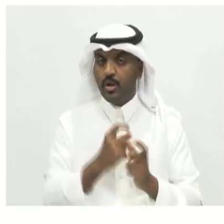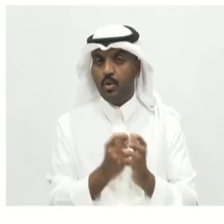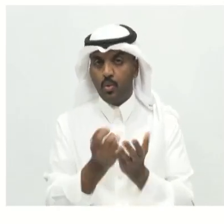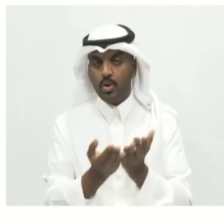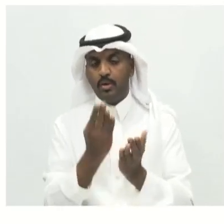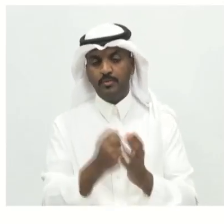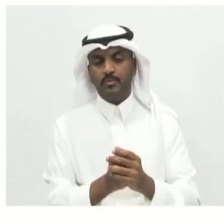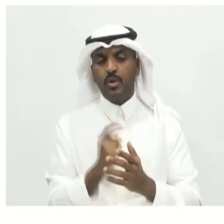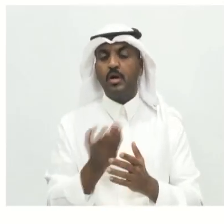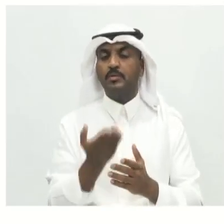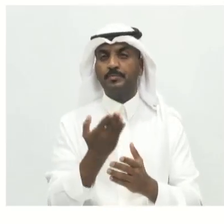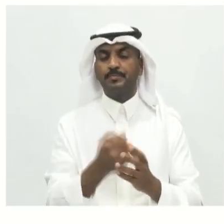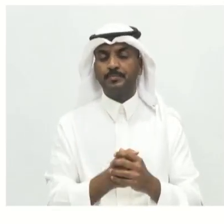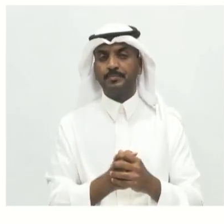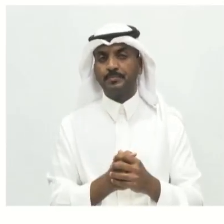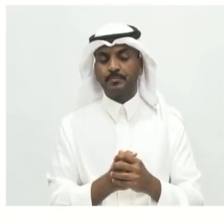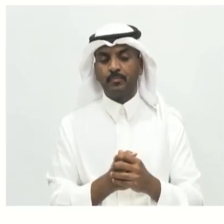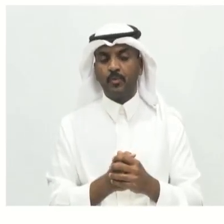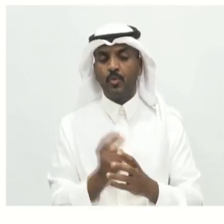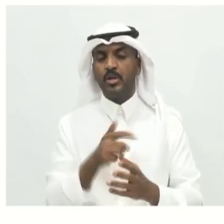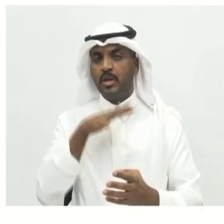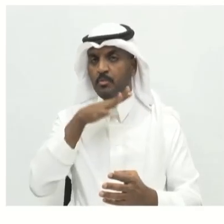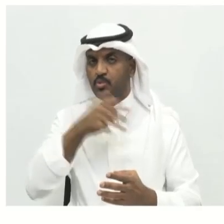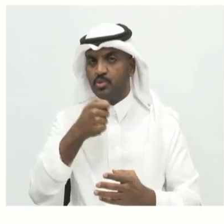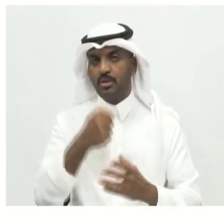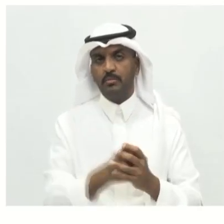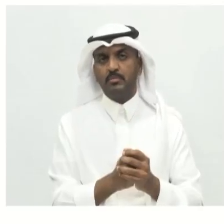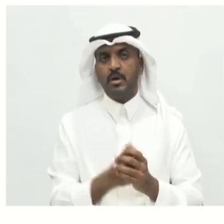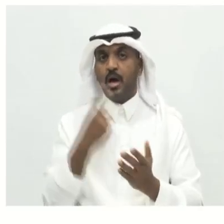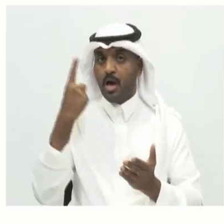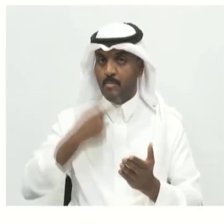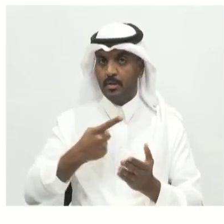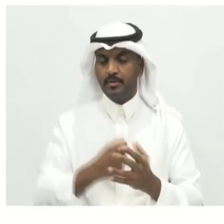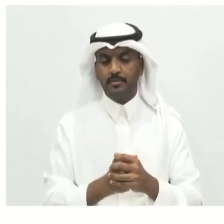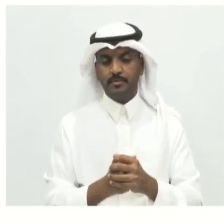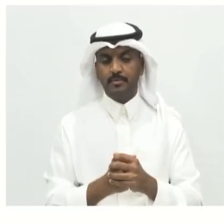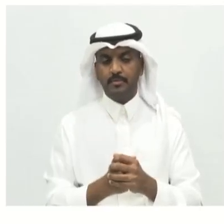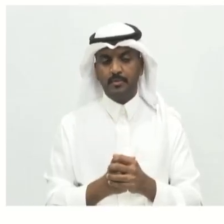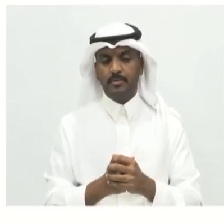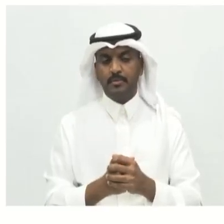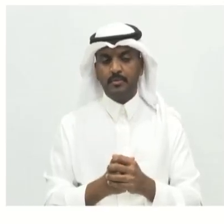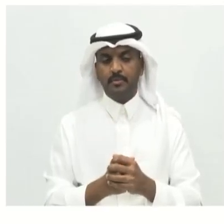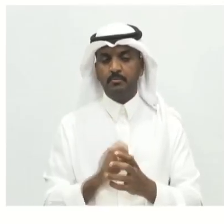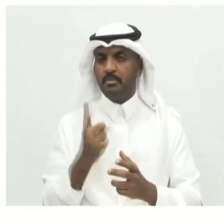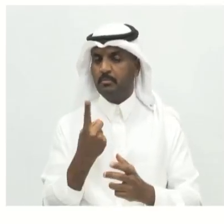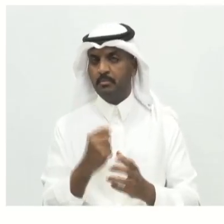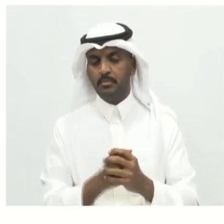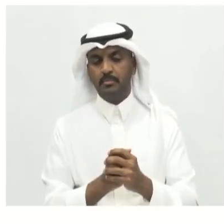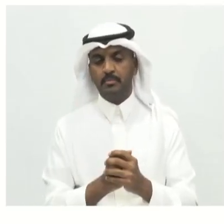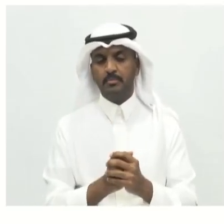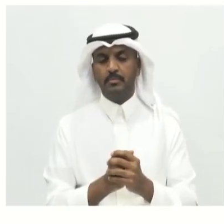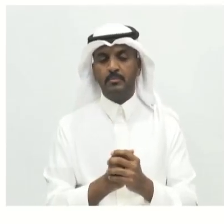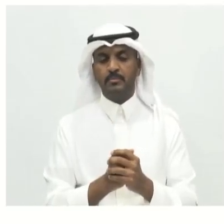والله سبحانه وتعالى امرنا والنبي صلى الله عليه وسلم كذلك امرنا يا ابنائي بماذا